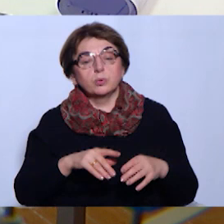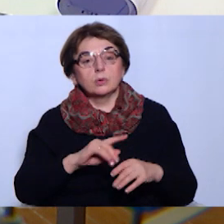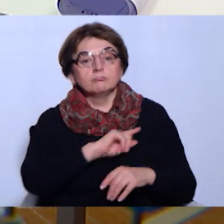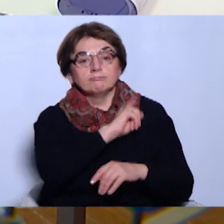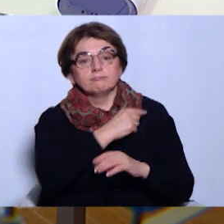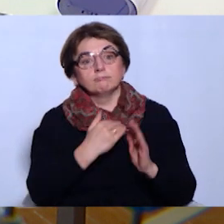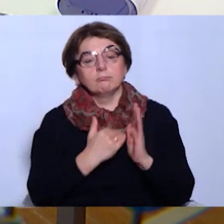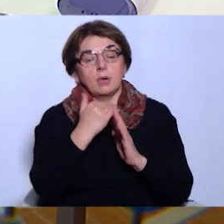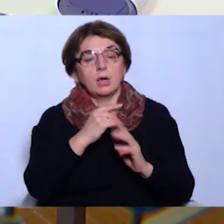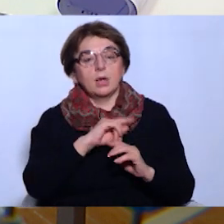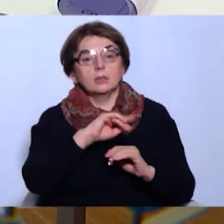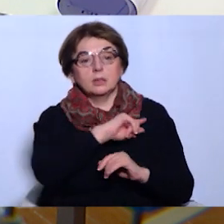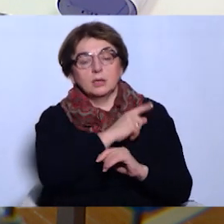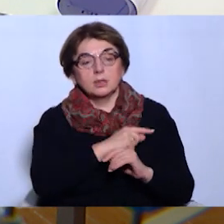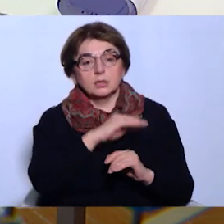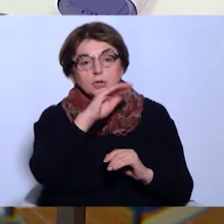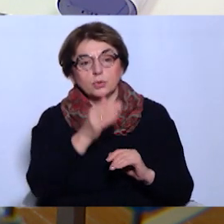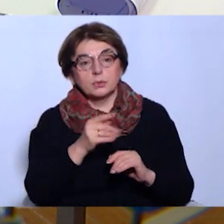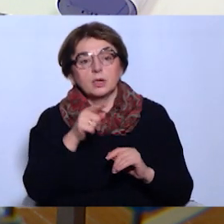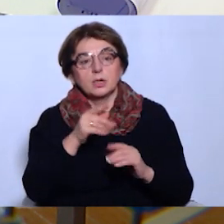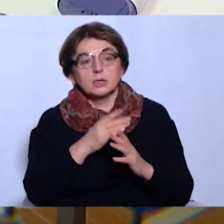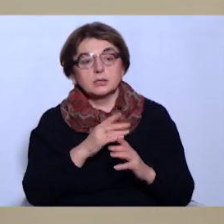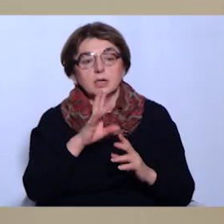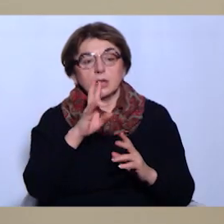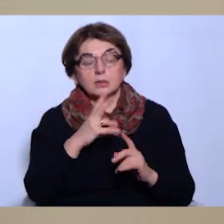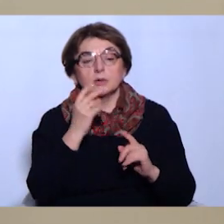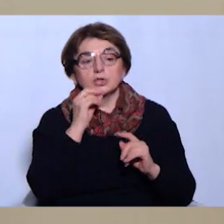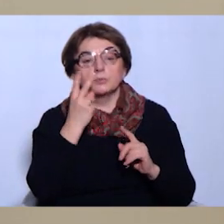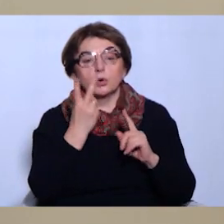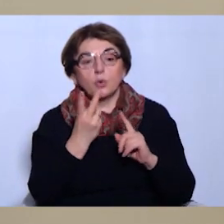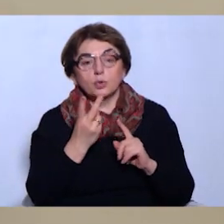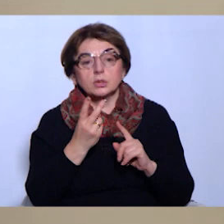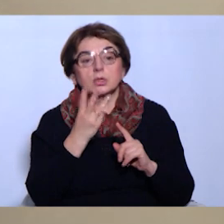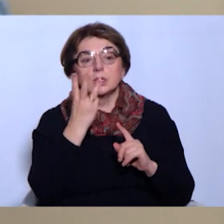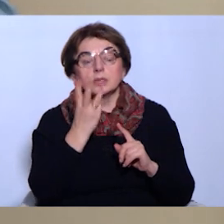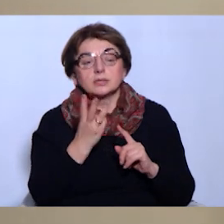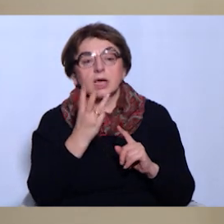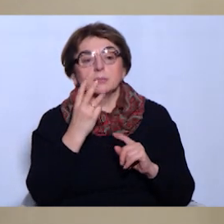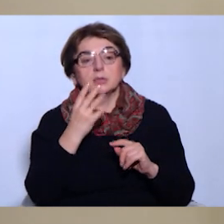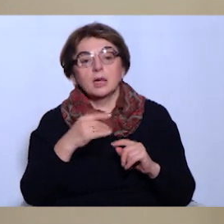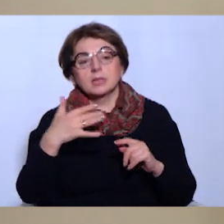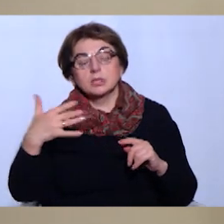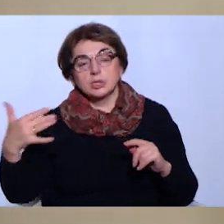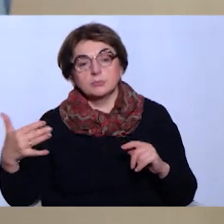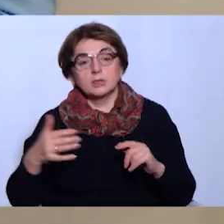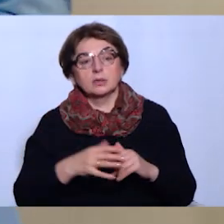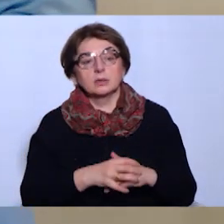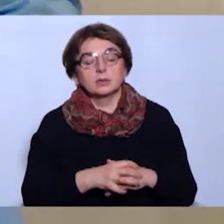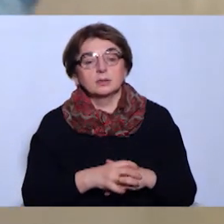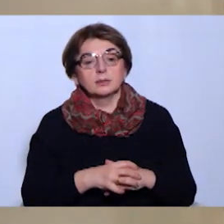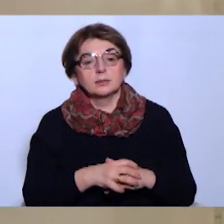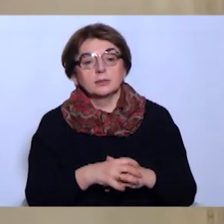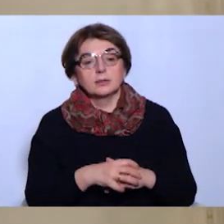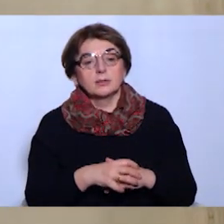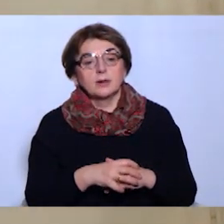ორბიტალები. ყველაზე დაბალი ენერგია კი გააჩნია 1S ორბიტალს, შემდეგ 2S, 2P, 3S, 3P და ასე